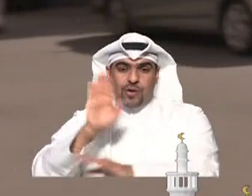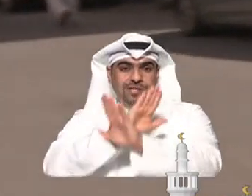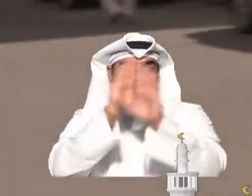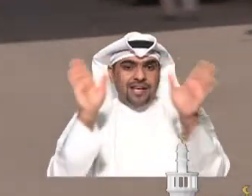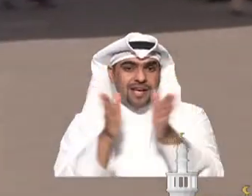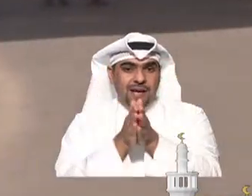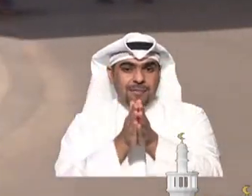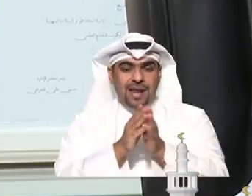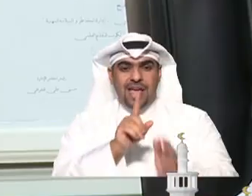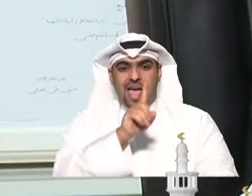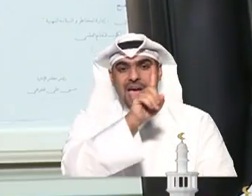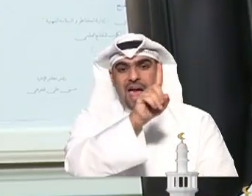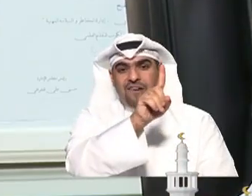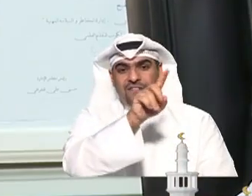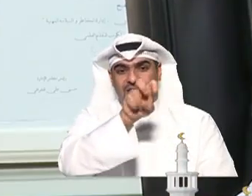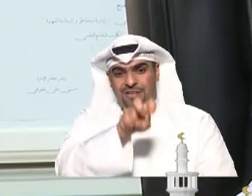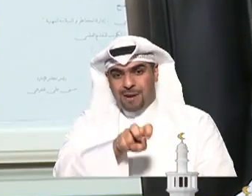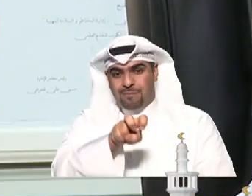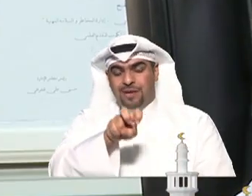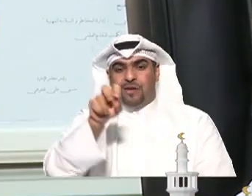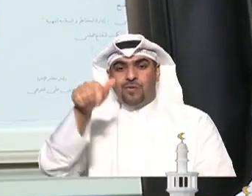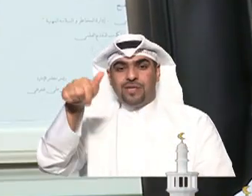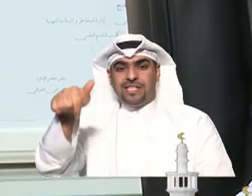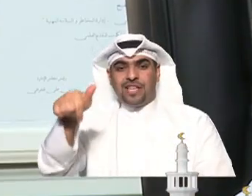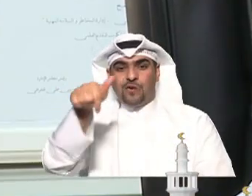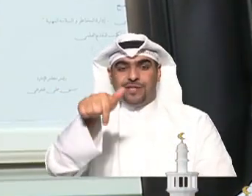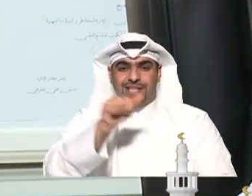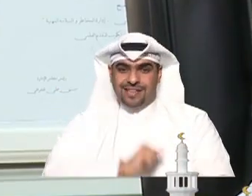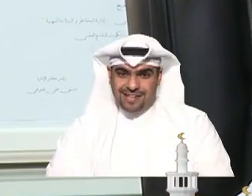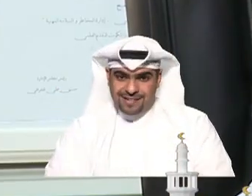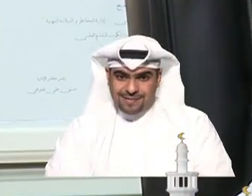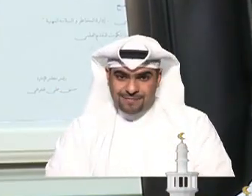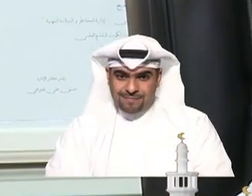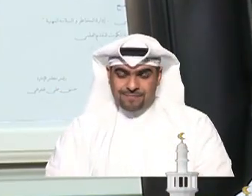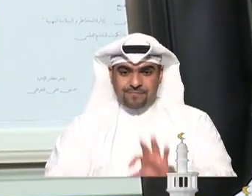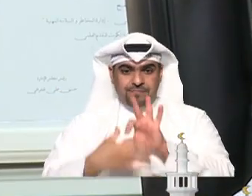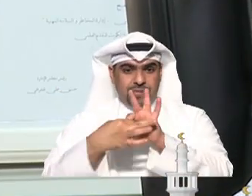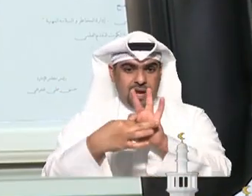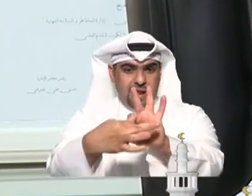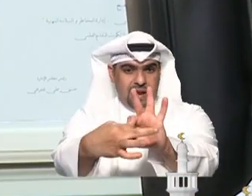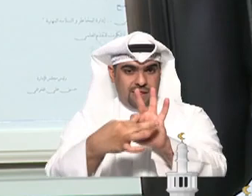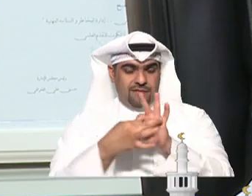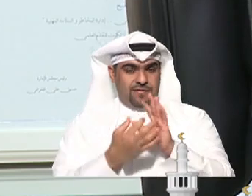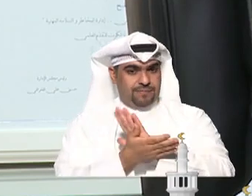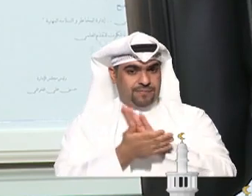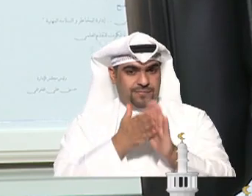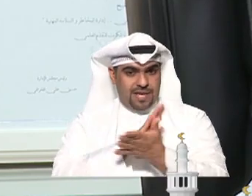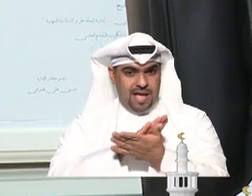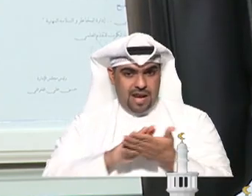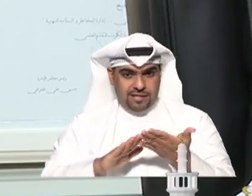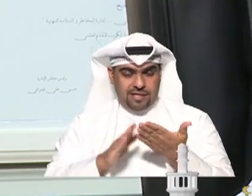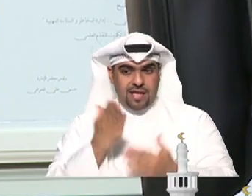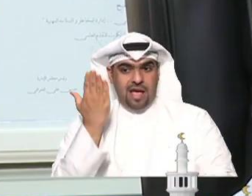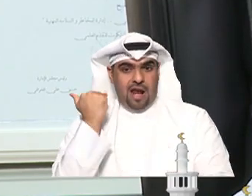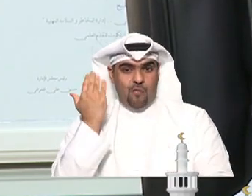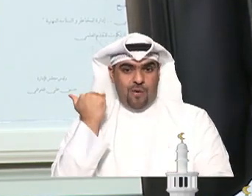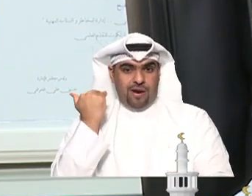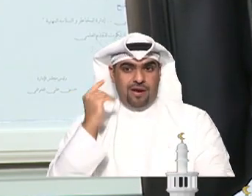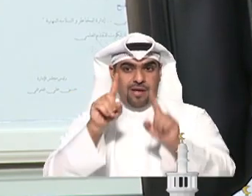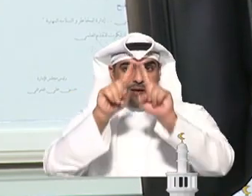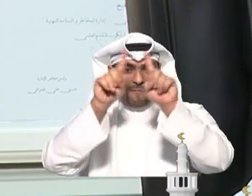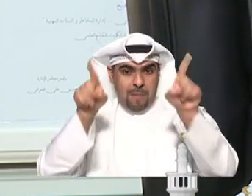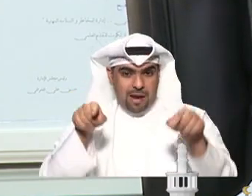1866 رخصة. تم الاتفاق بكل الجهات بعمل التعهد يلتزم فيه كل أصحاب